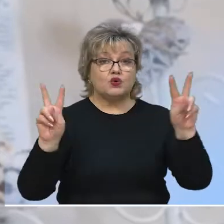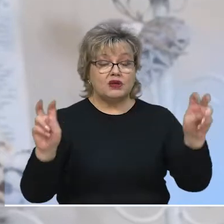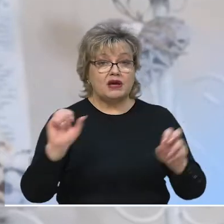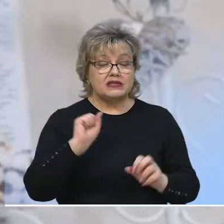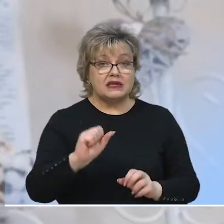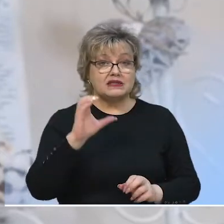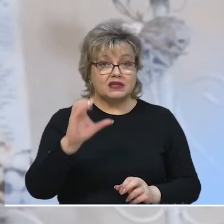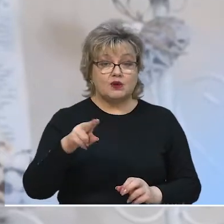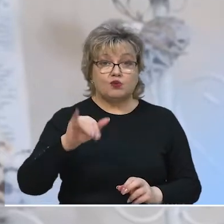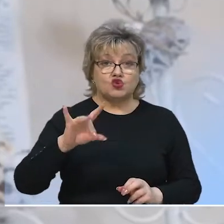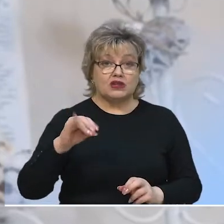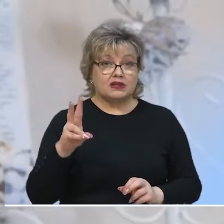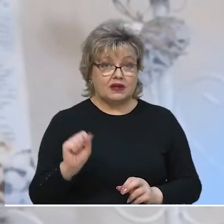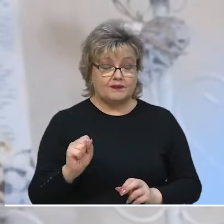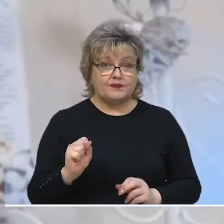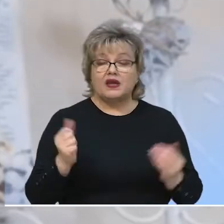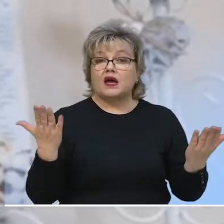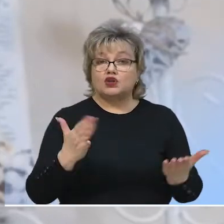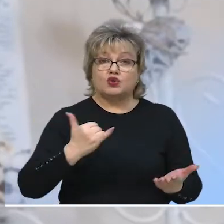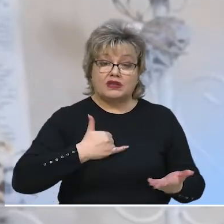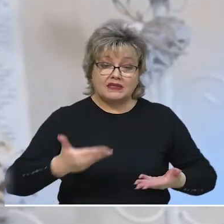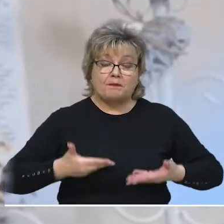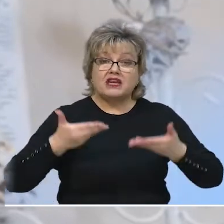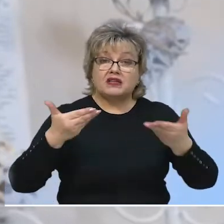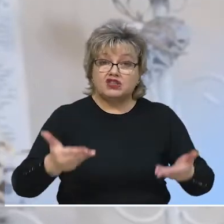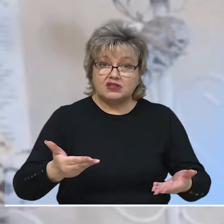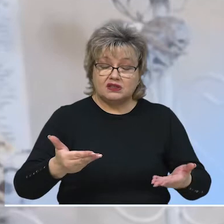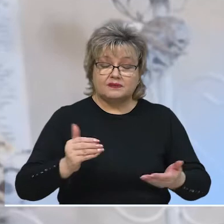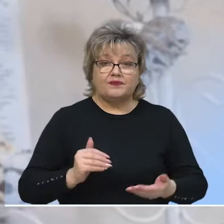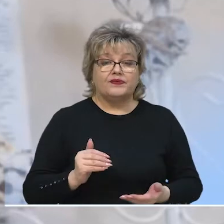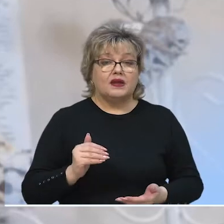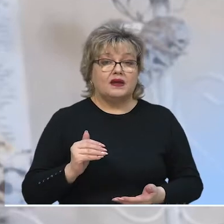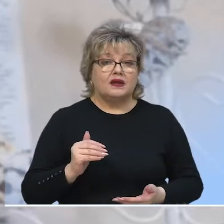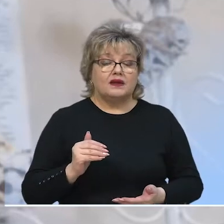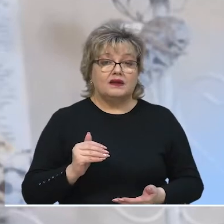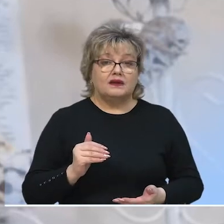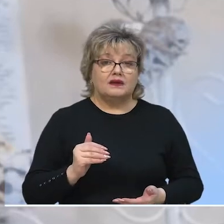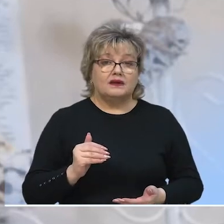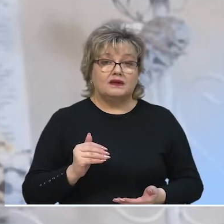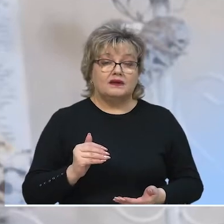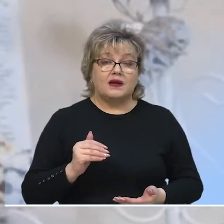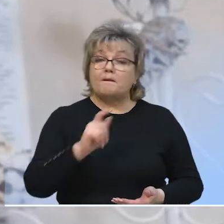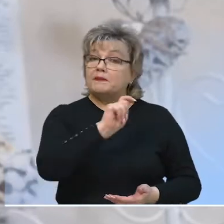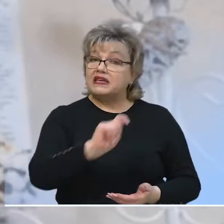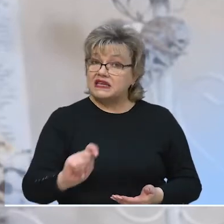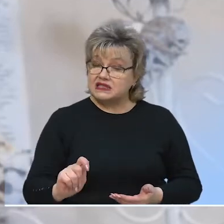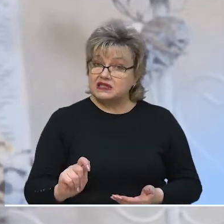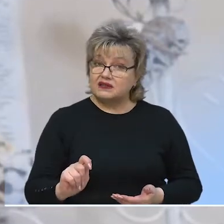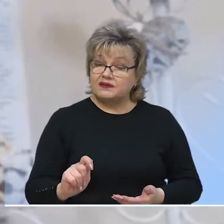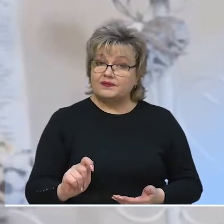имени Александра Сергеевича Пушкина, которую нас пригласил Сергей Манукович Небалаян.